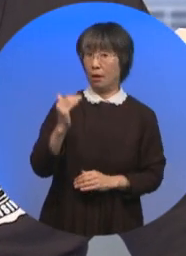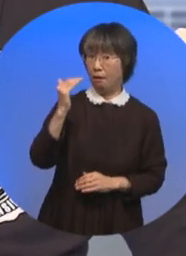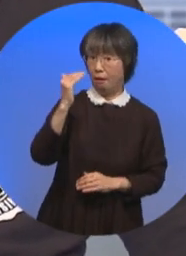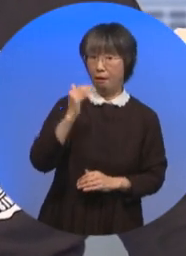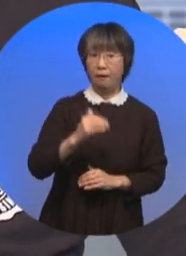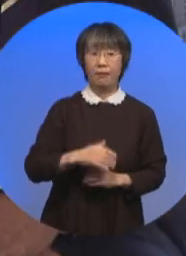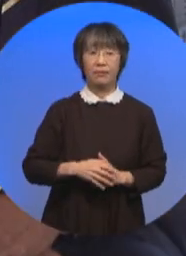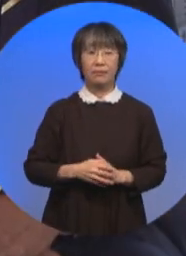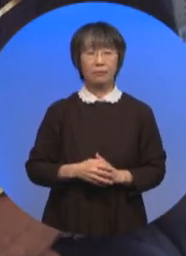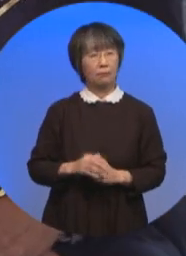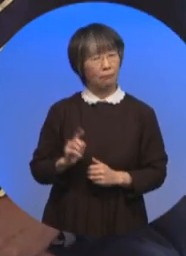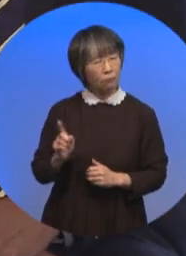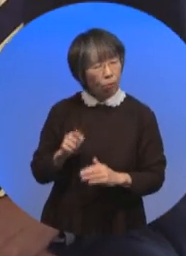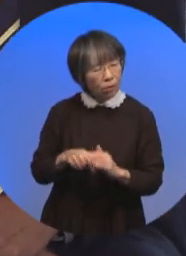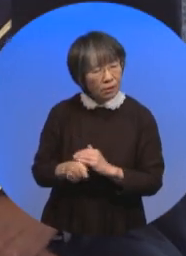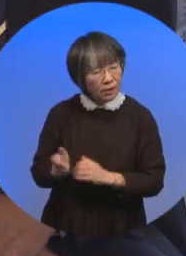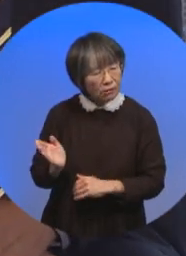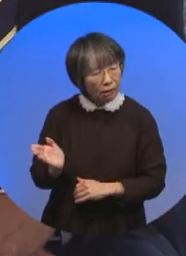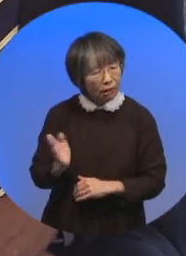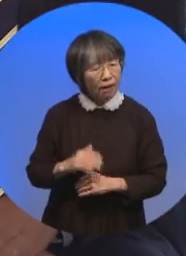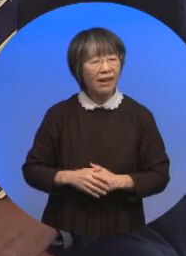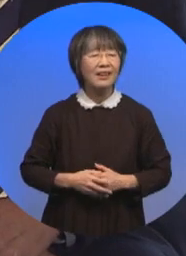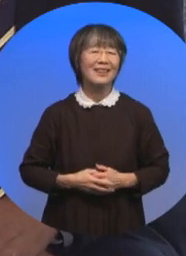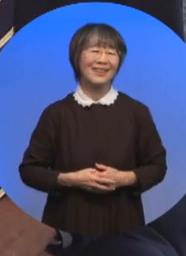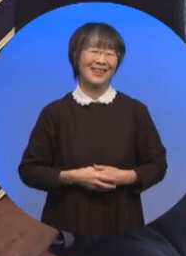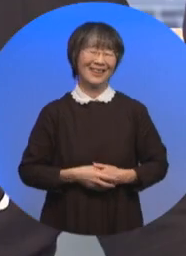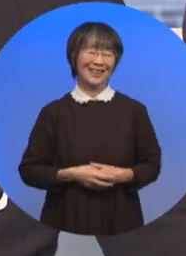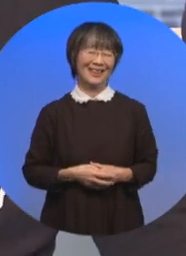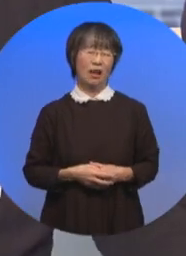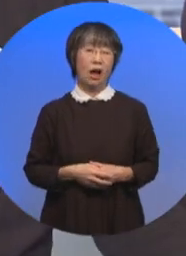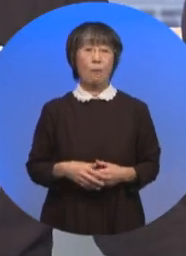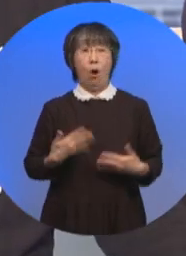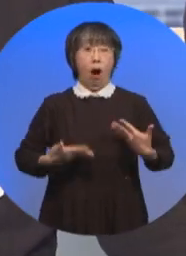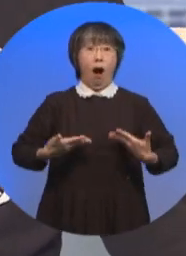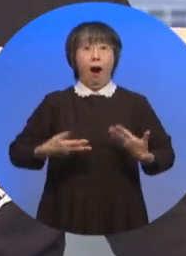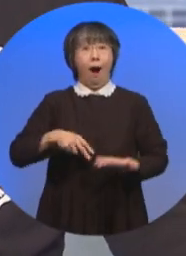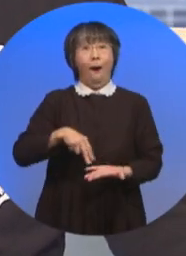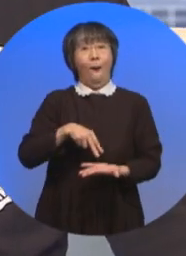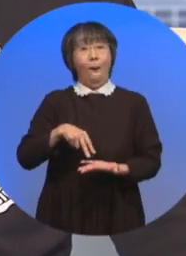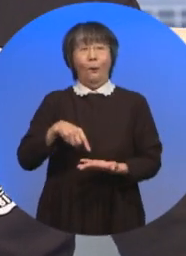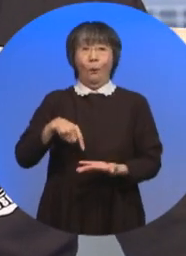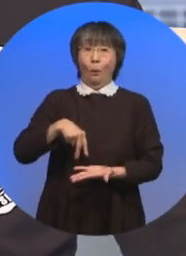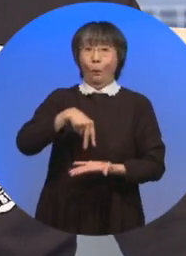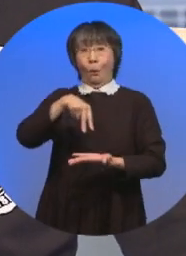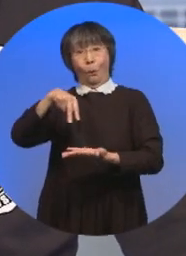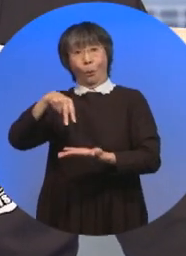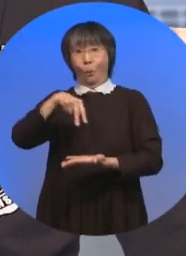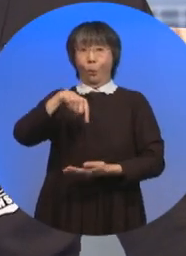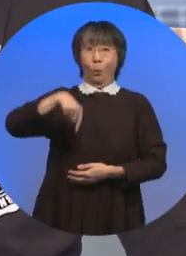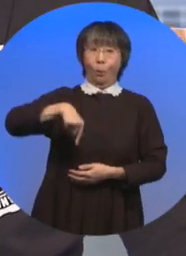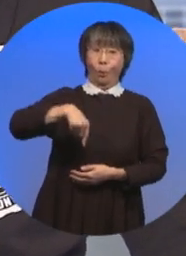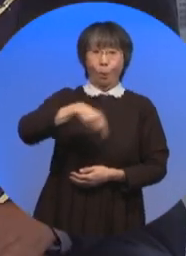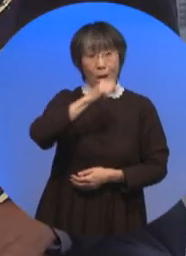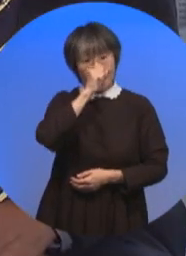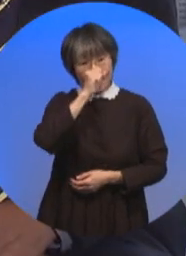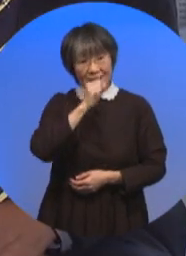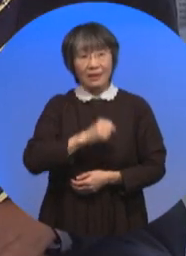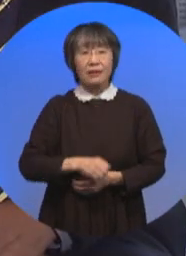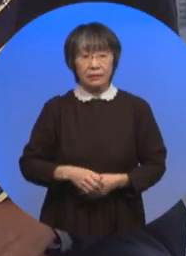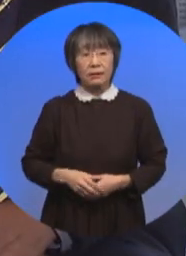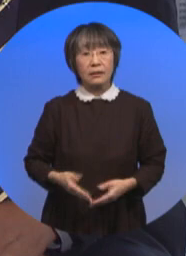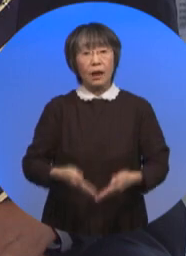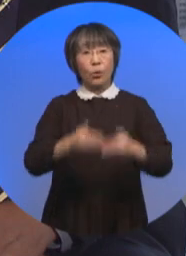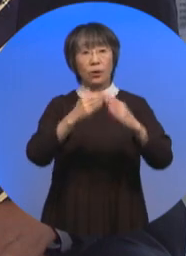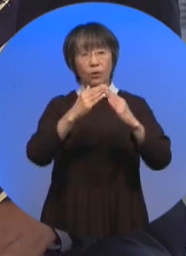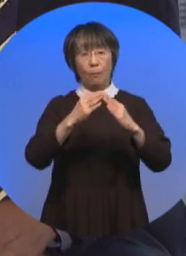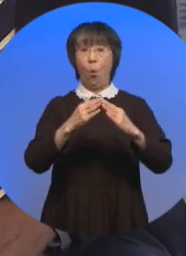から。 どういう意味ですか？ じゃあ、でもほんまちょっと浮き足立ってます。メロードスイタの上っていうのが。まあ、 確かにほんまメロードできた時